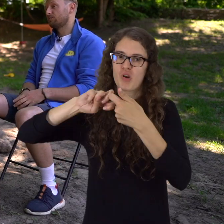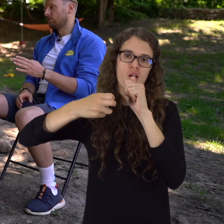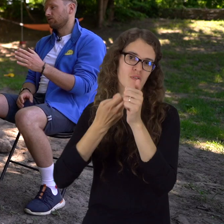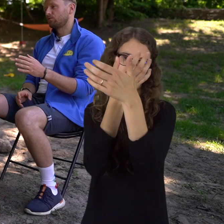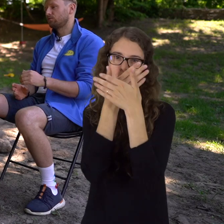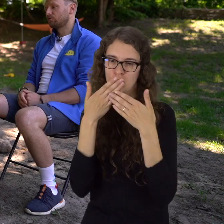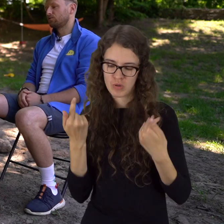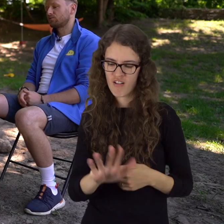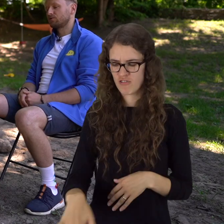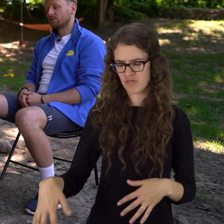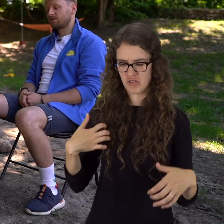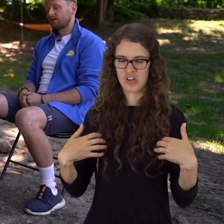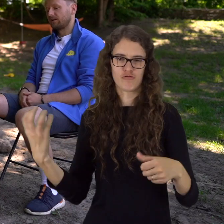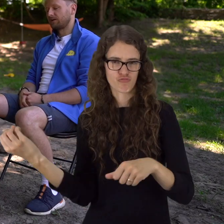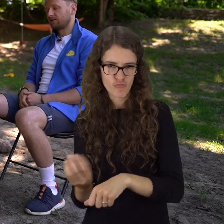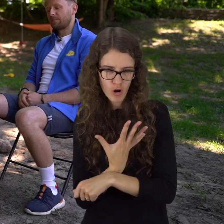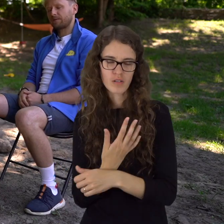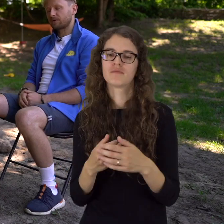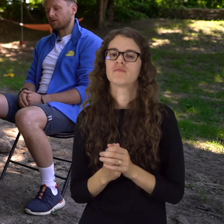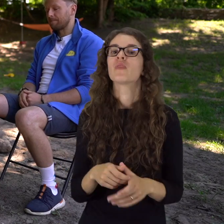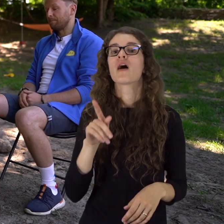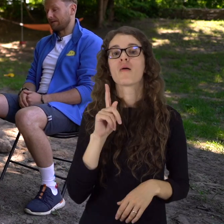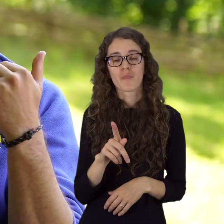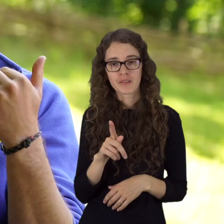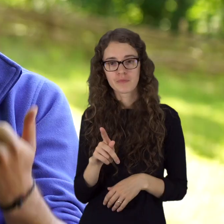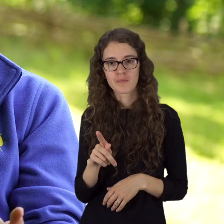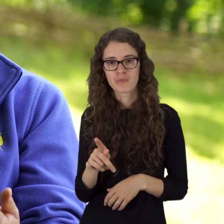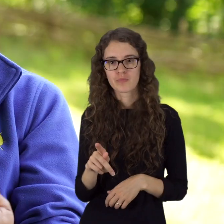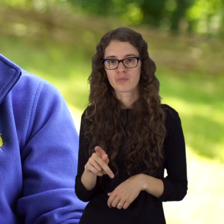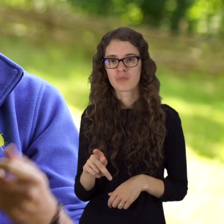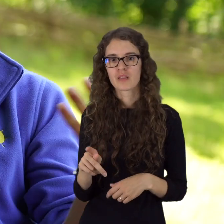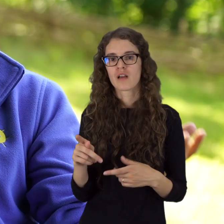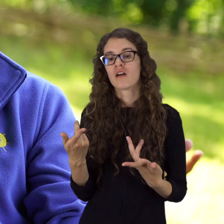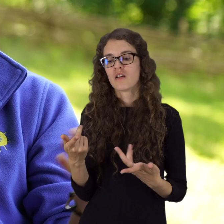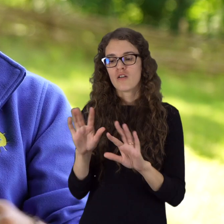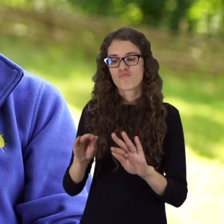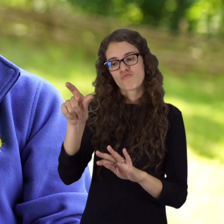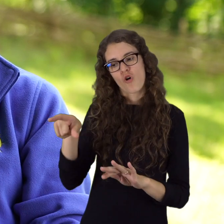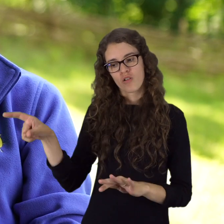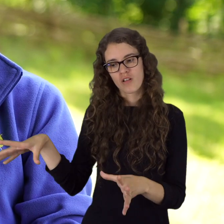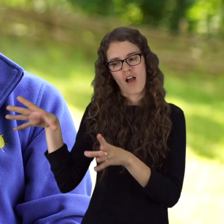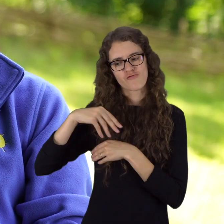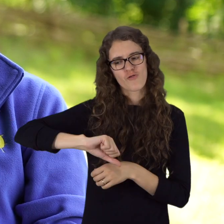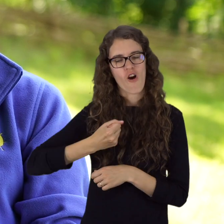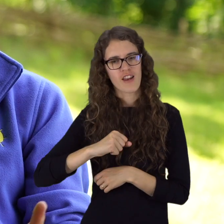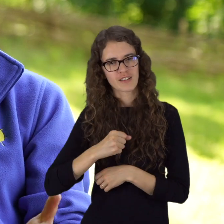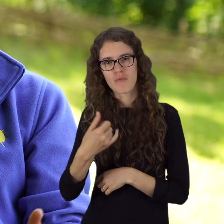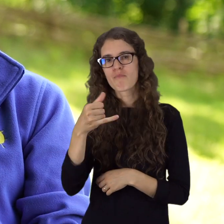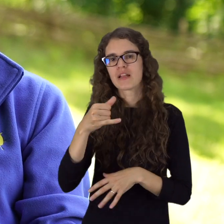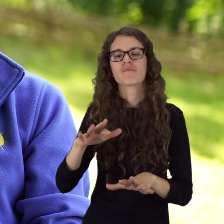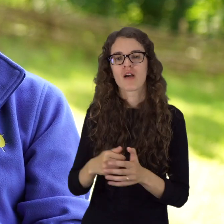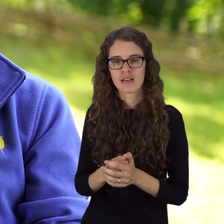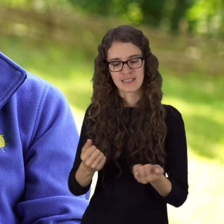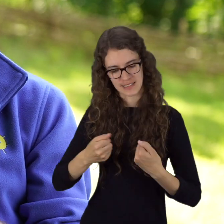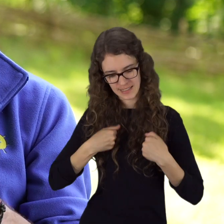tikrai nebuvo jokių trūkdžių ir vaikai labai greitai perprato, bet mes bandėm su kolegomis ugdytojais, ką daryt pirmiausia.